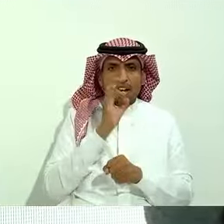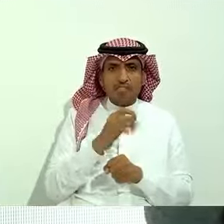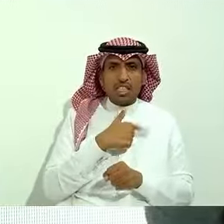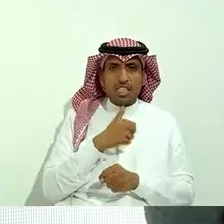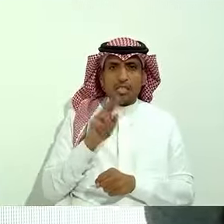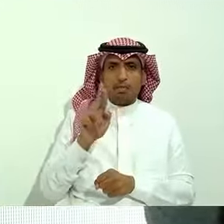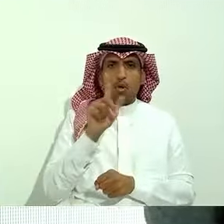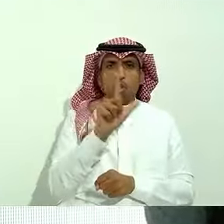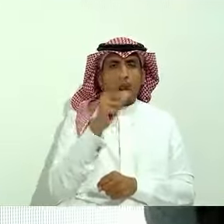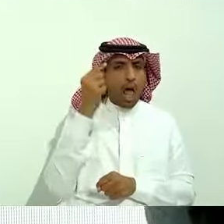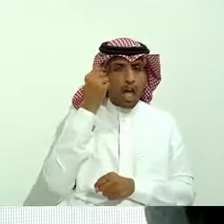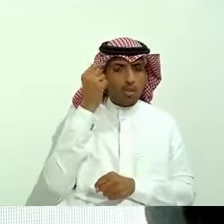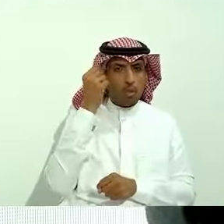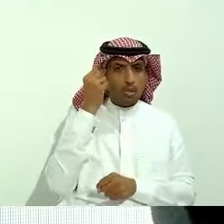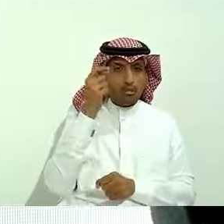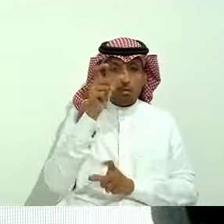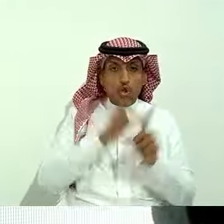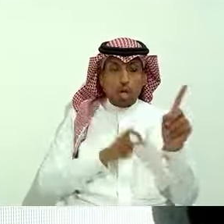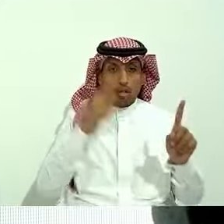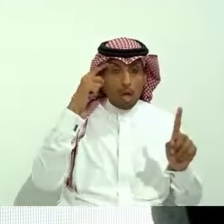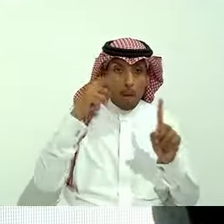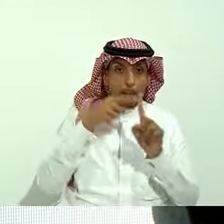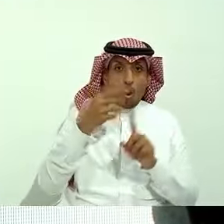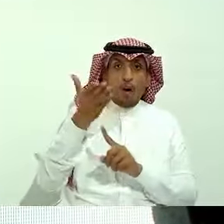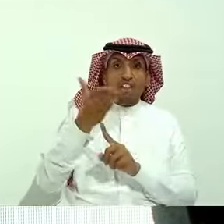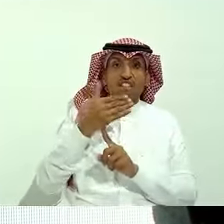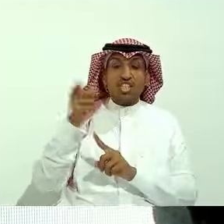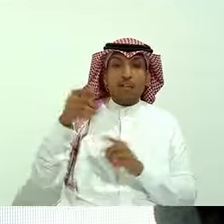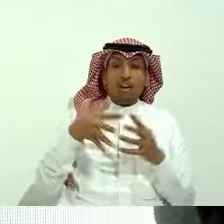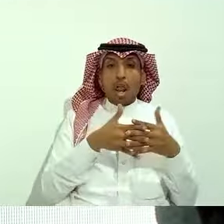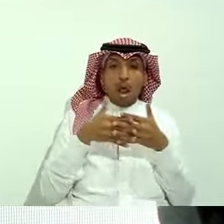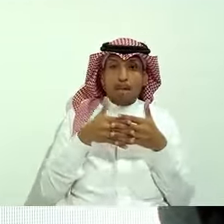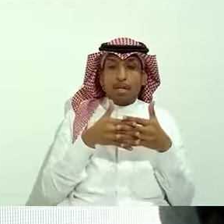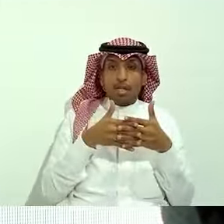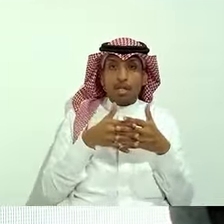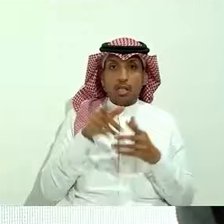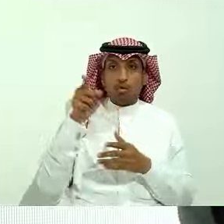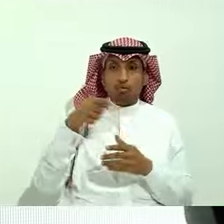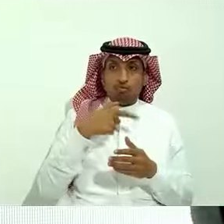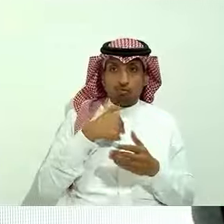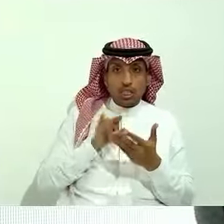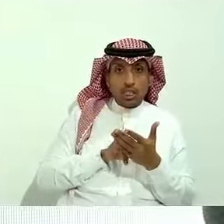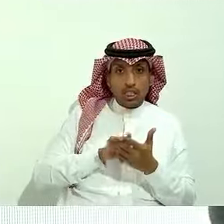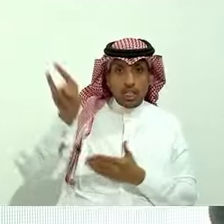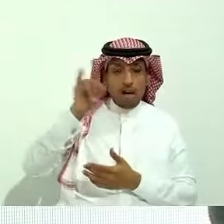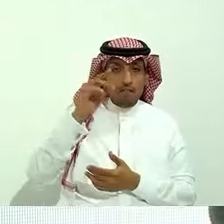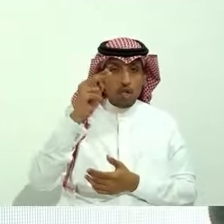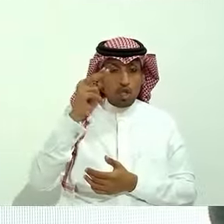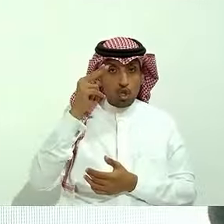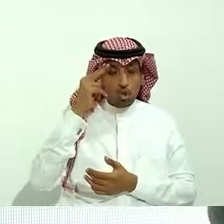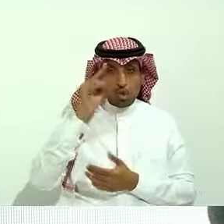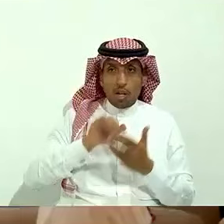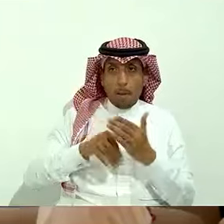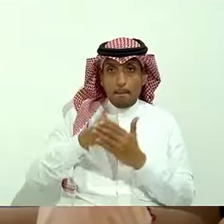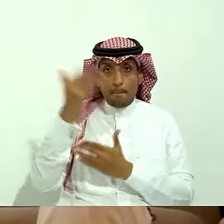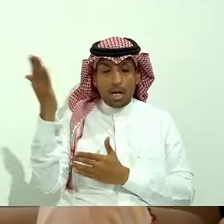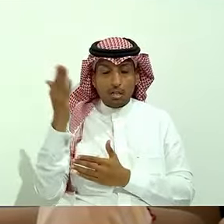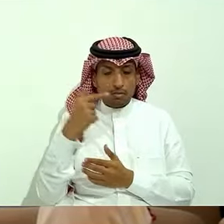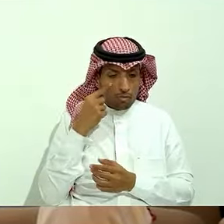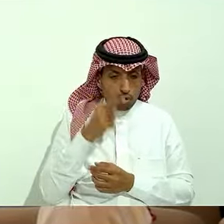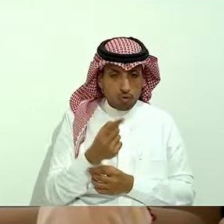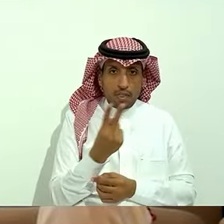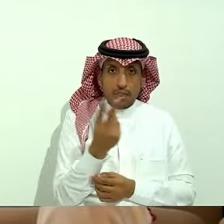الأسود، شخصية مرة كبيرة في السفارة الأمريكية، وكانت بتترك المملكة بتروح لبلد ثانية وأخذت